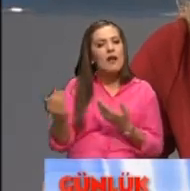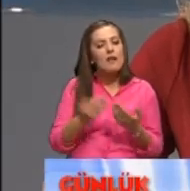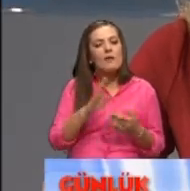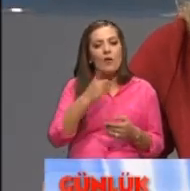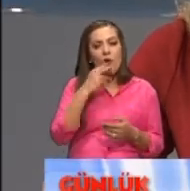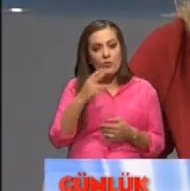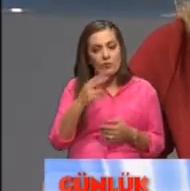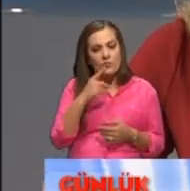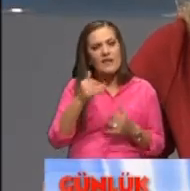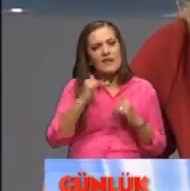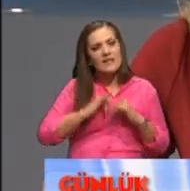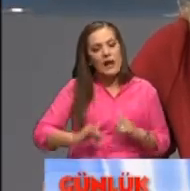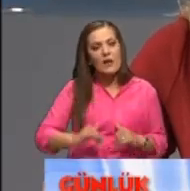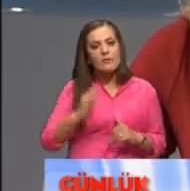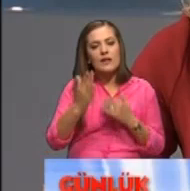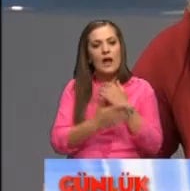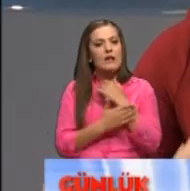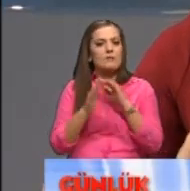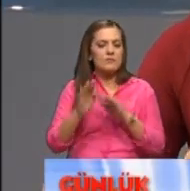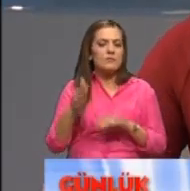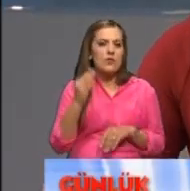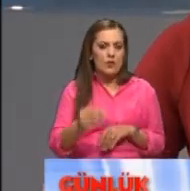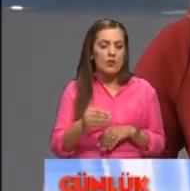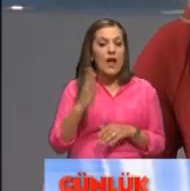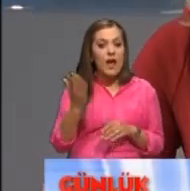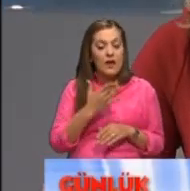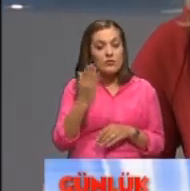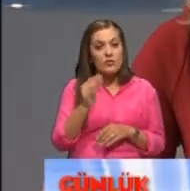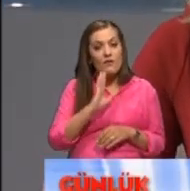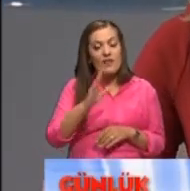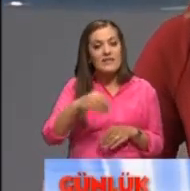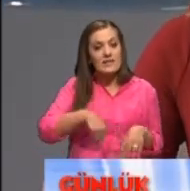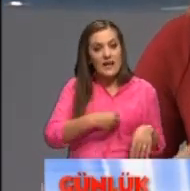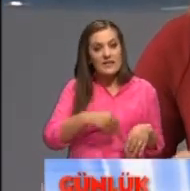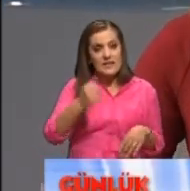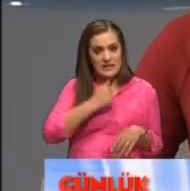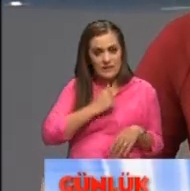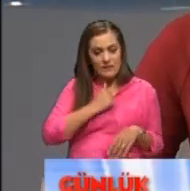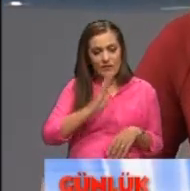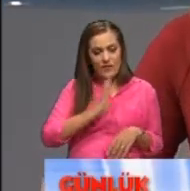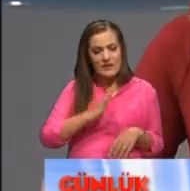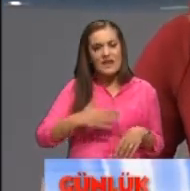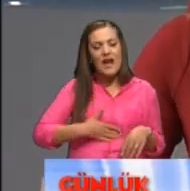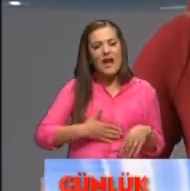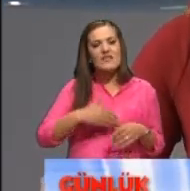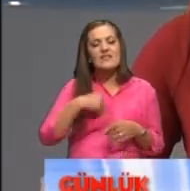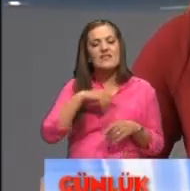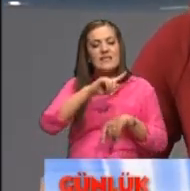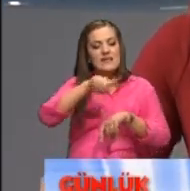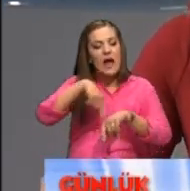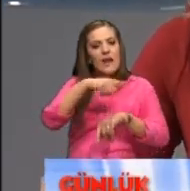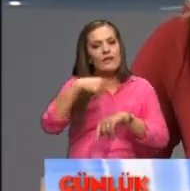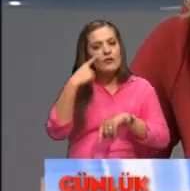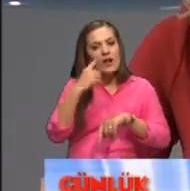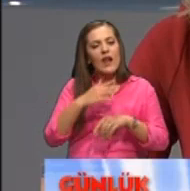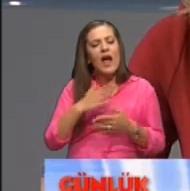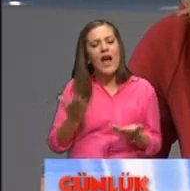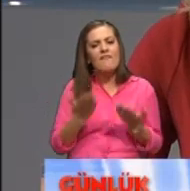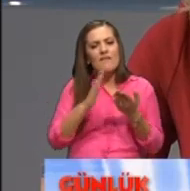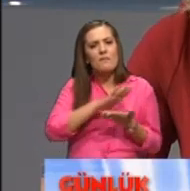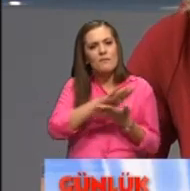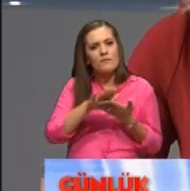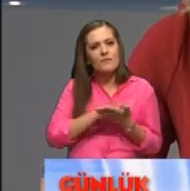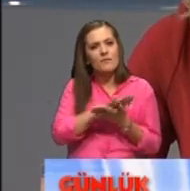onunla konuşmak rahatlamasına yardımcı oluyor. Eğer çok fazla gaz sıkıntısı varsa karnına saat yönünden hafif hafif